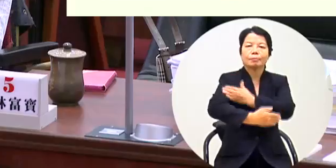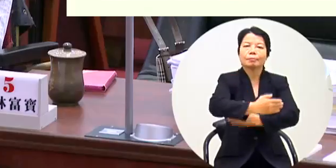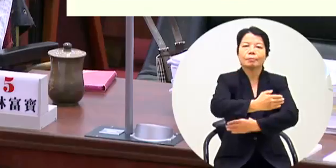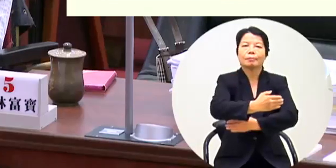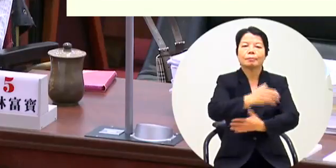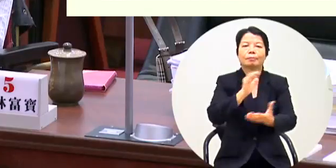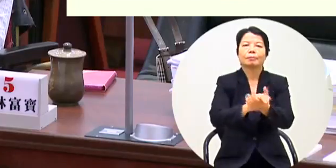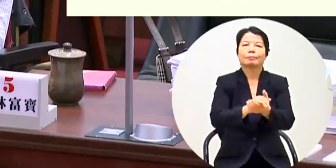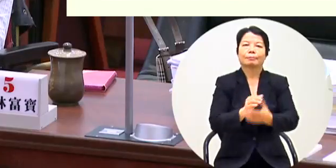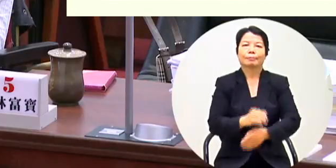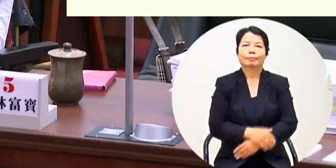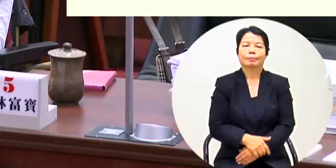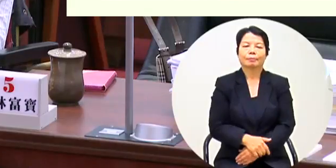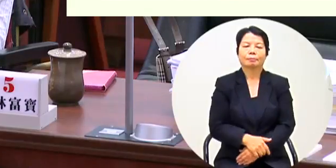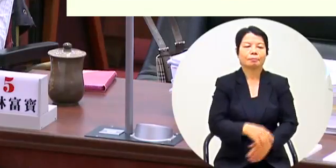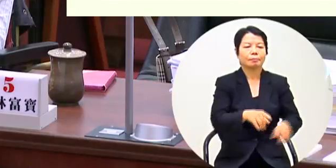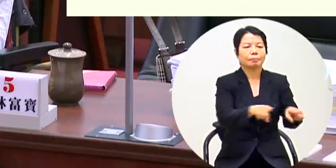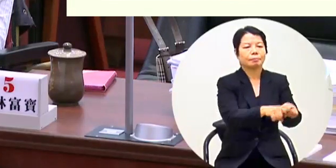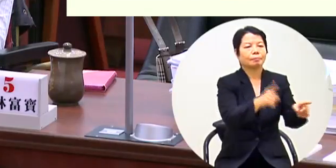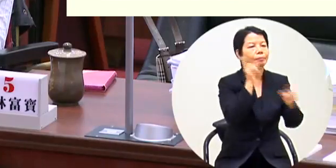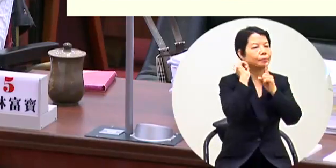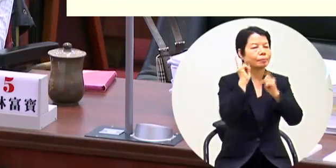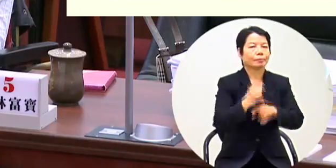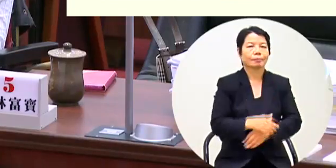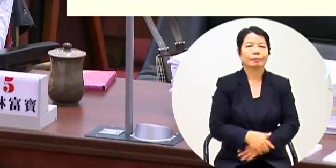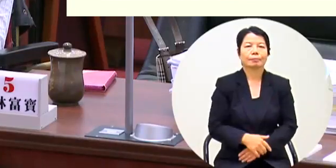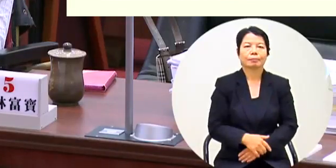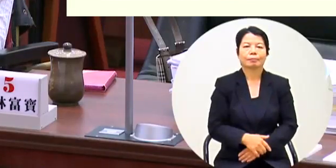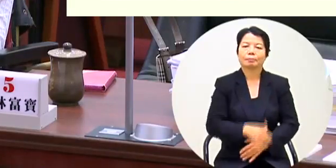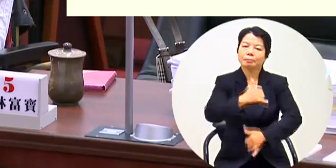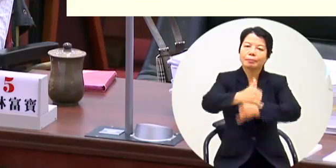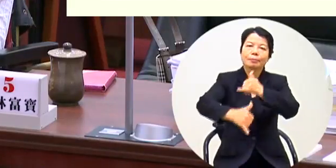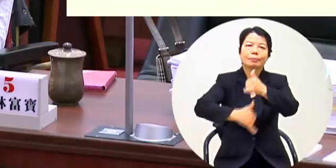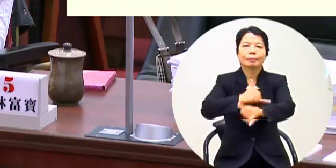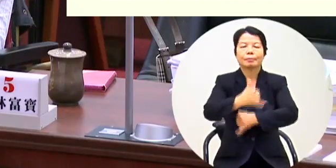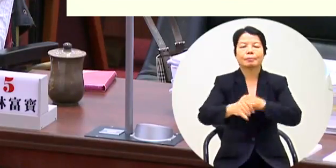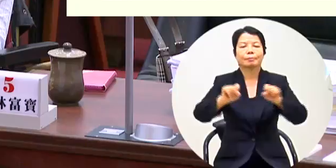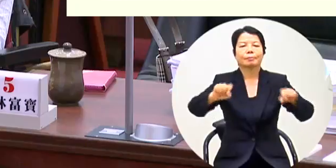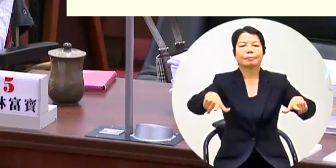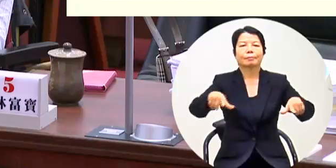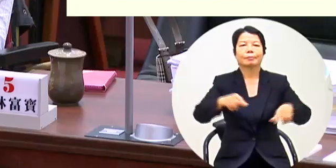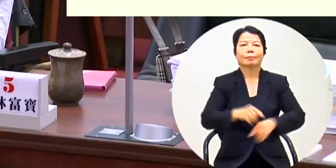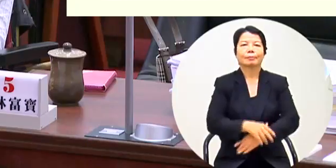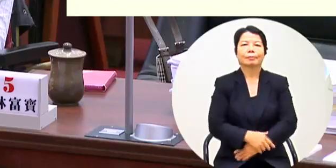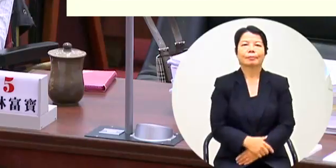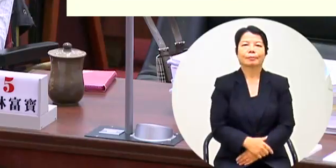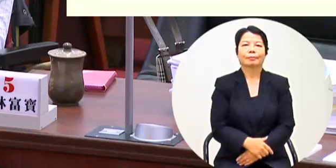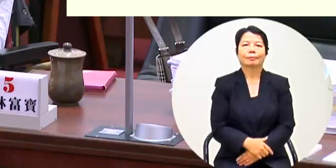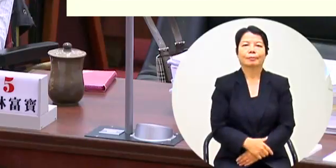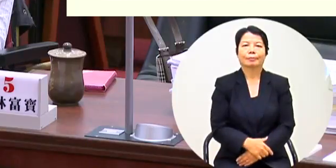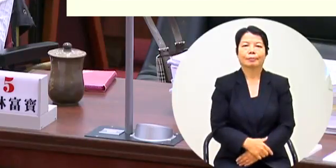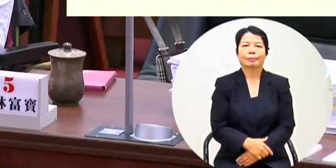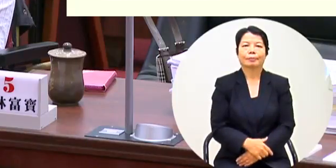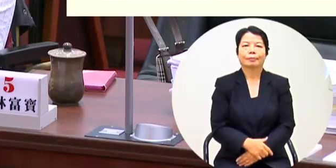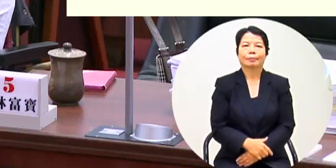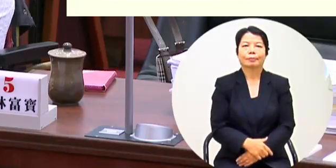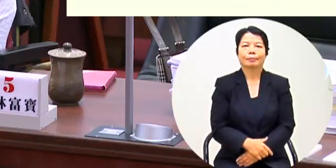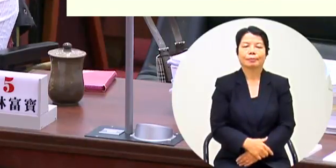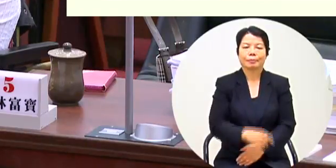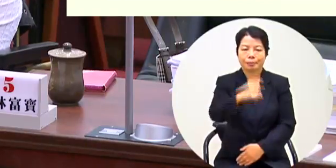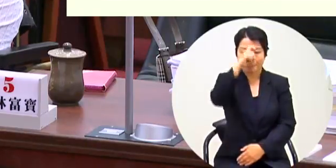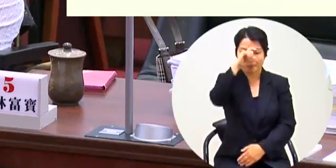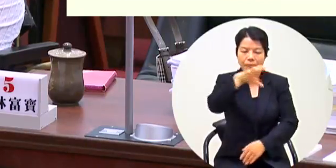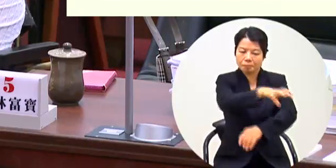人生活当中的不一样。那希望一个友善的环境非常的重